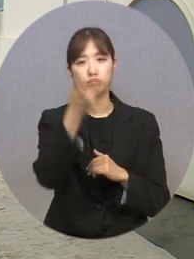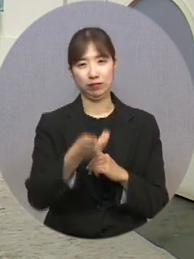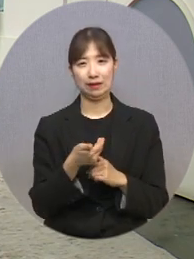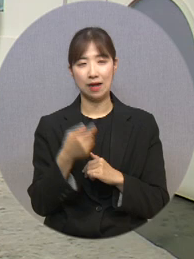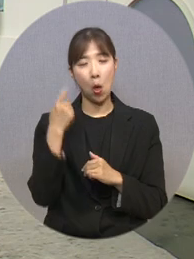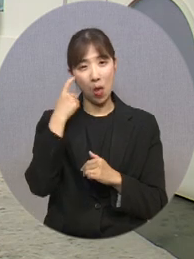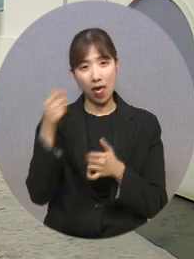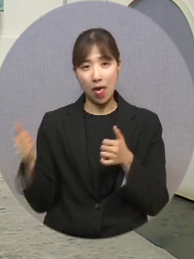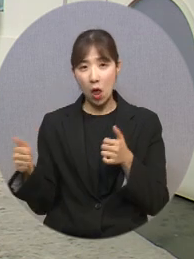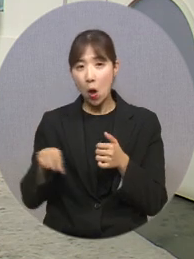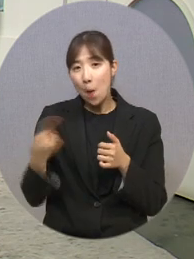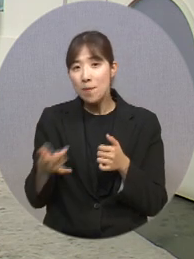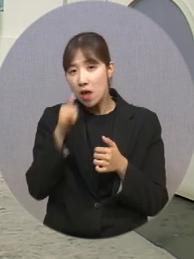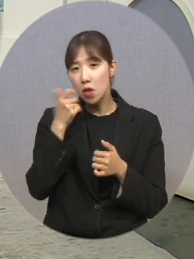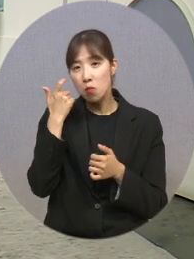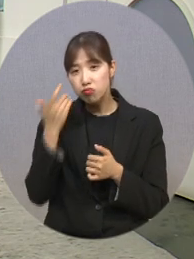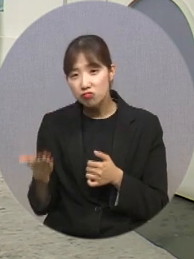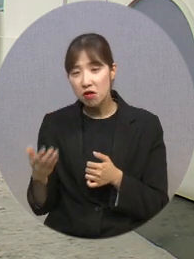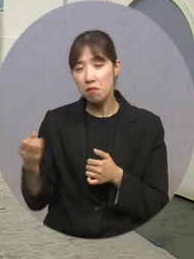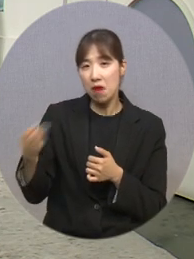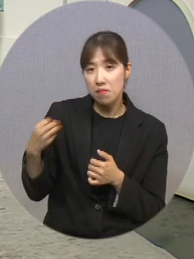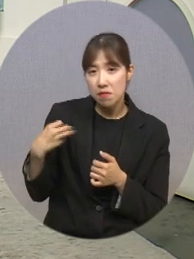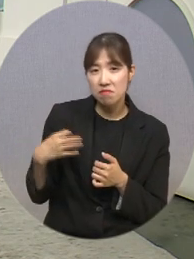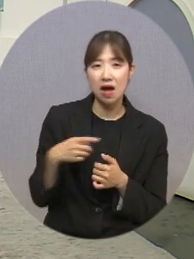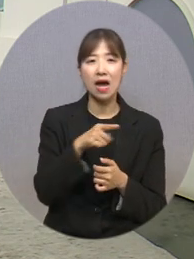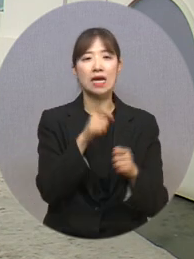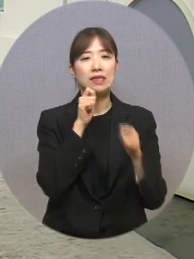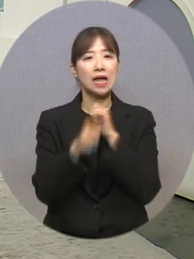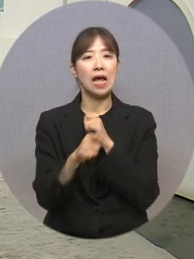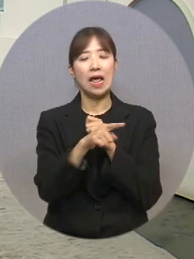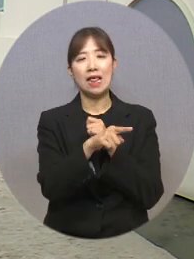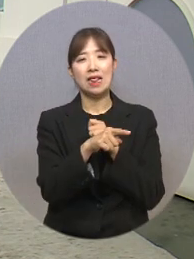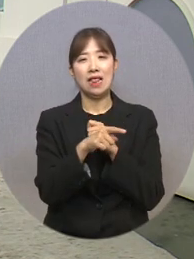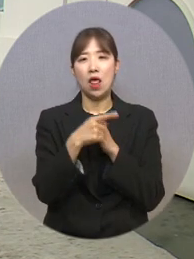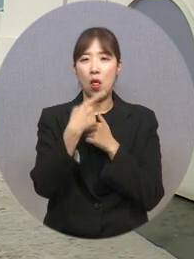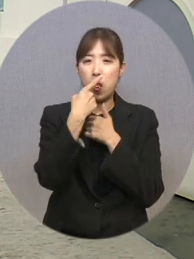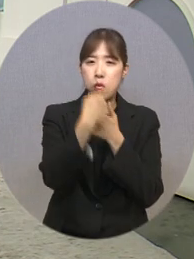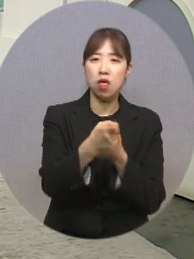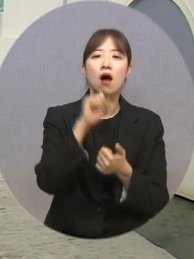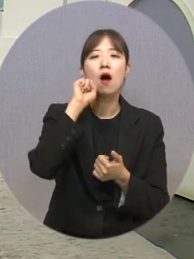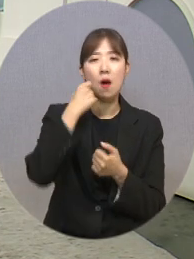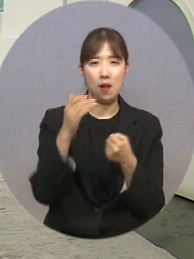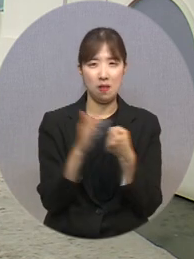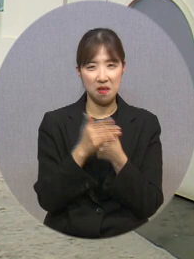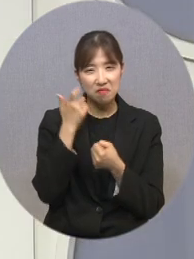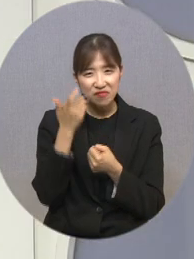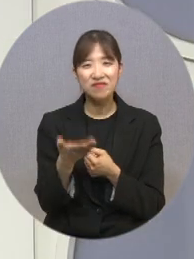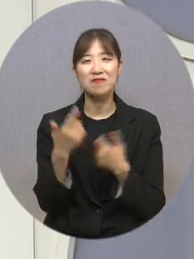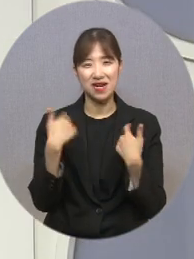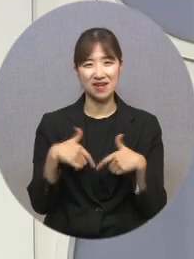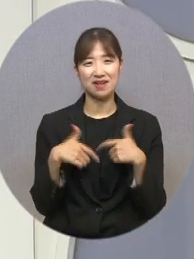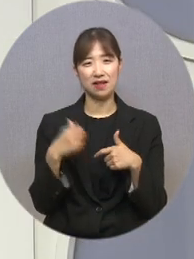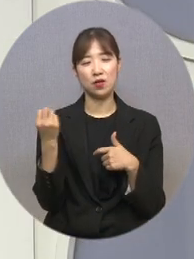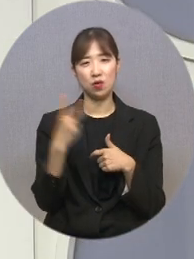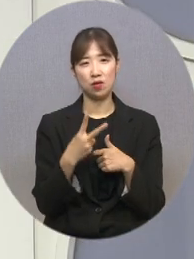옆에 누가 있으면 물어보고 조언을 구하면 이 사기꾼의 최면이 안 걸리니까. 그렇지. 그걸 물어보고 그다음에